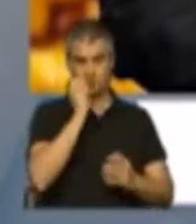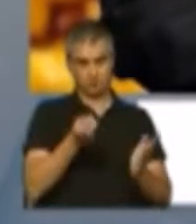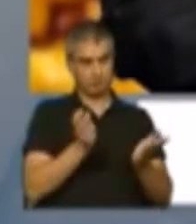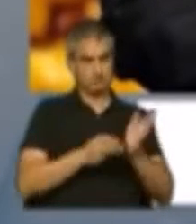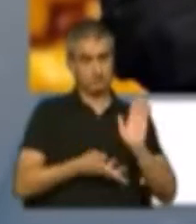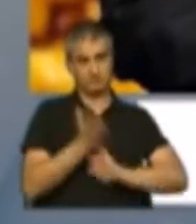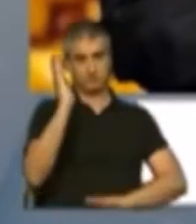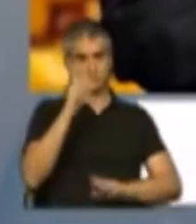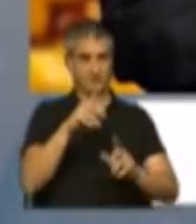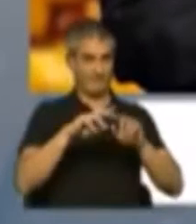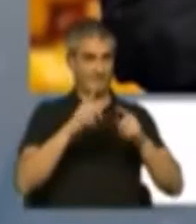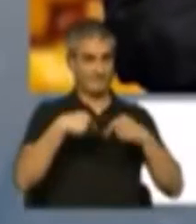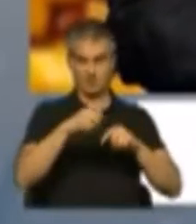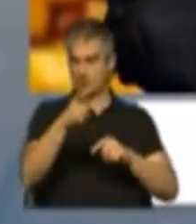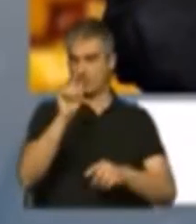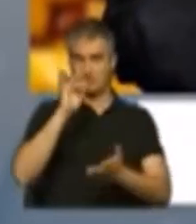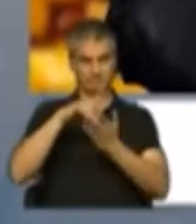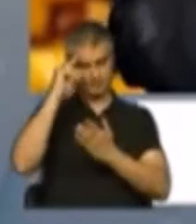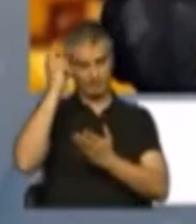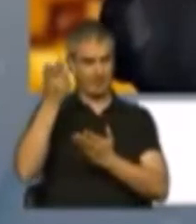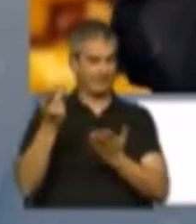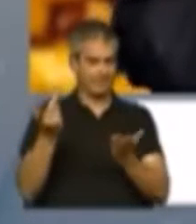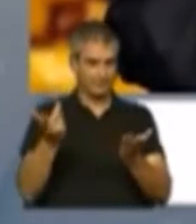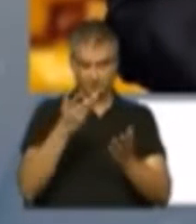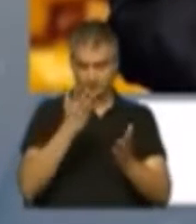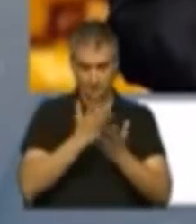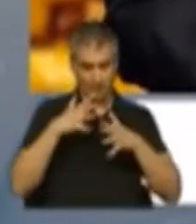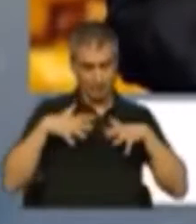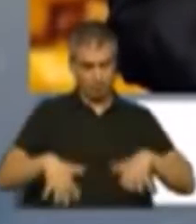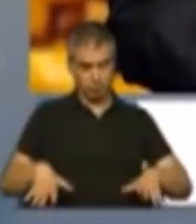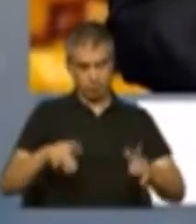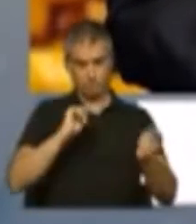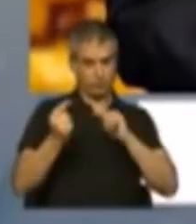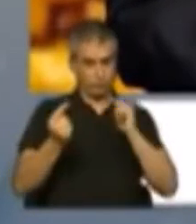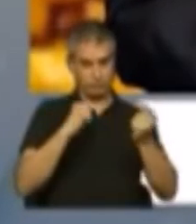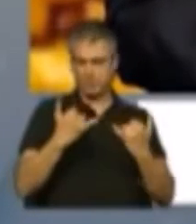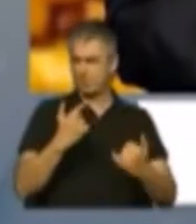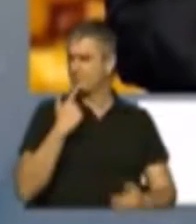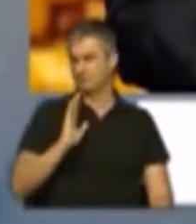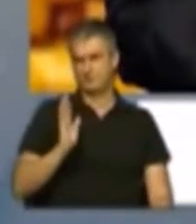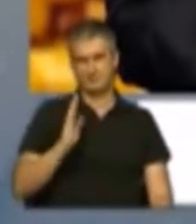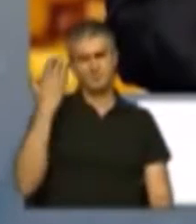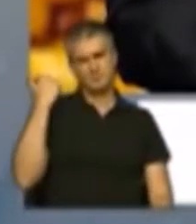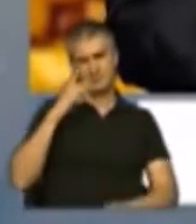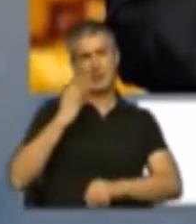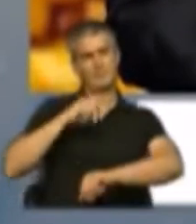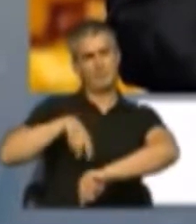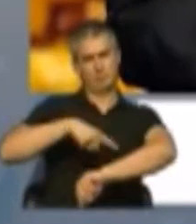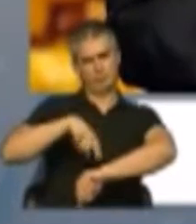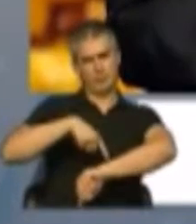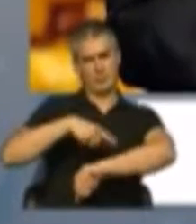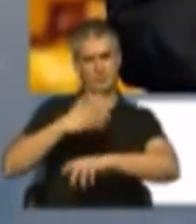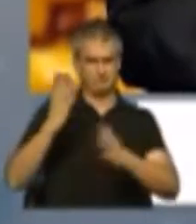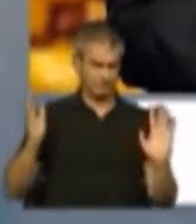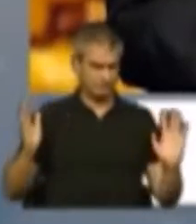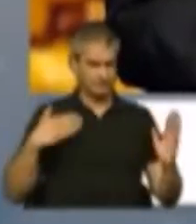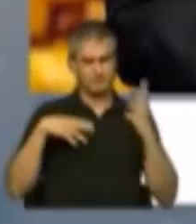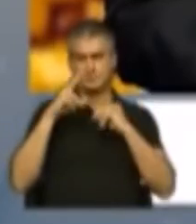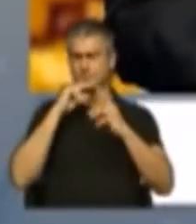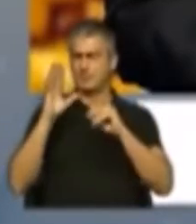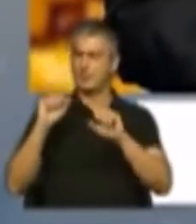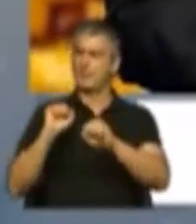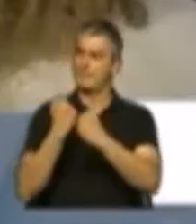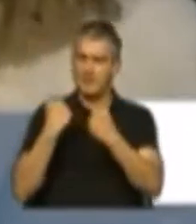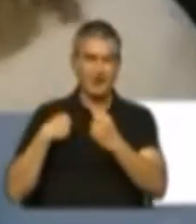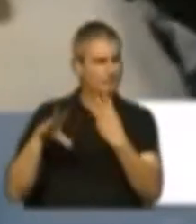כי אני רואה שאת באולפן שלנו בתל אביב, כלומר מה, נואשת מהקרבות שמתנהלים שם היום? לא, אני הייתי שם שעות ארוכות מאוד, ודיברתי עם